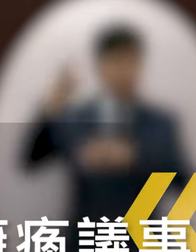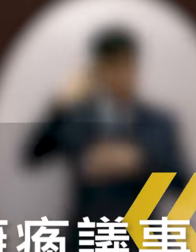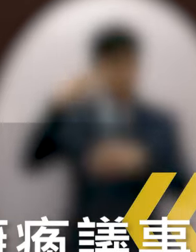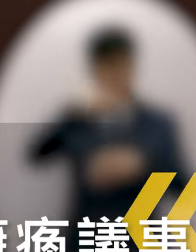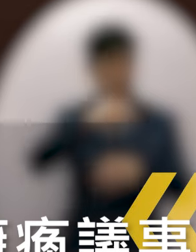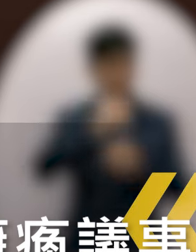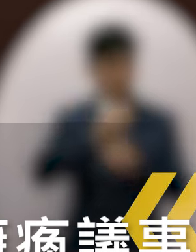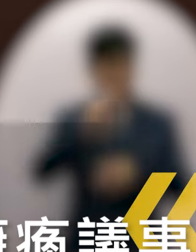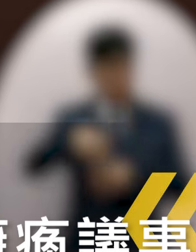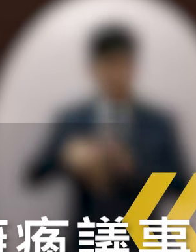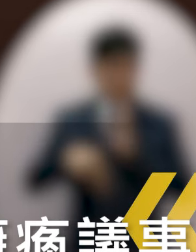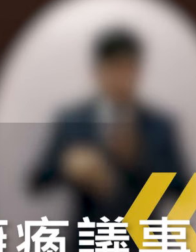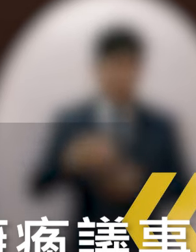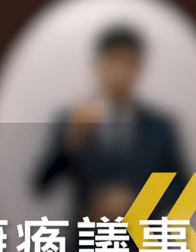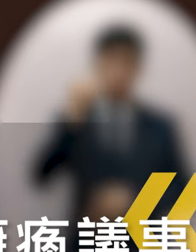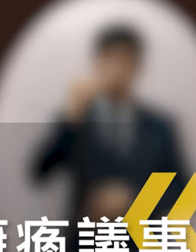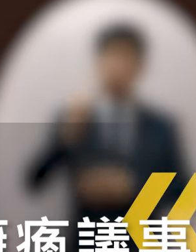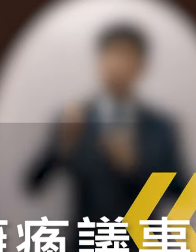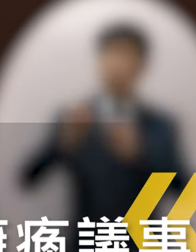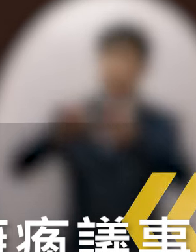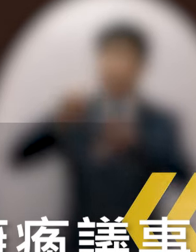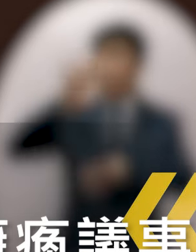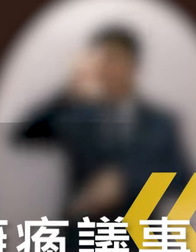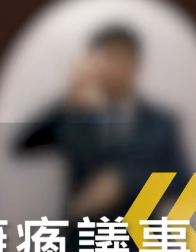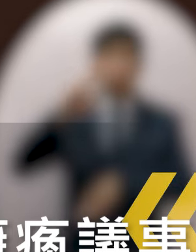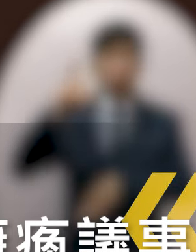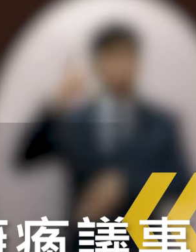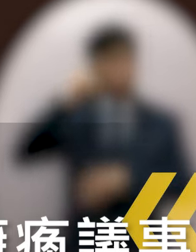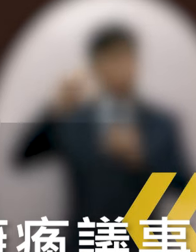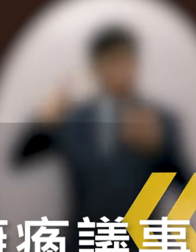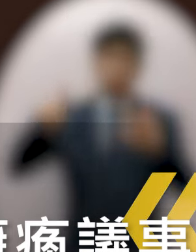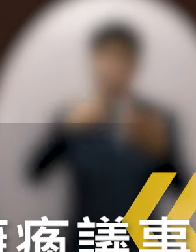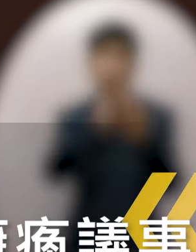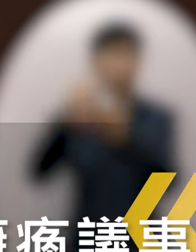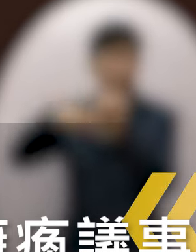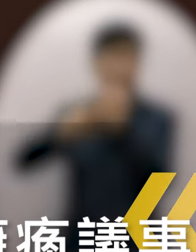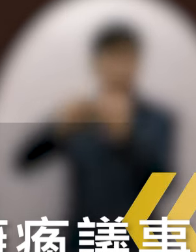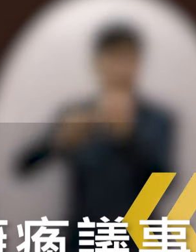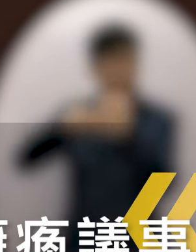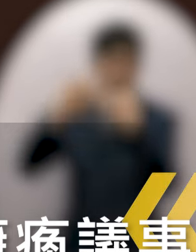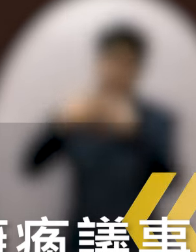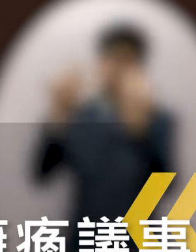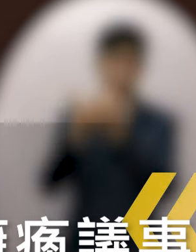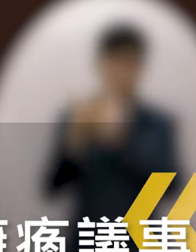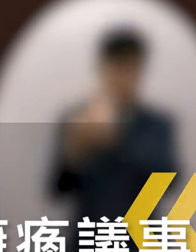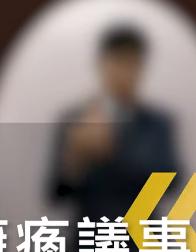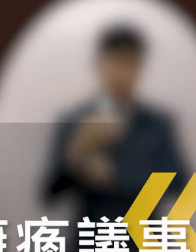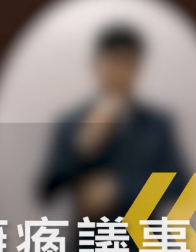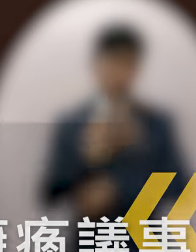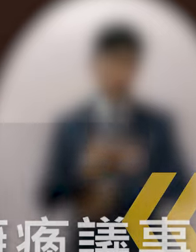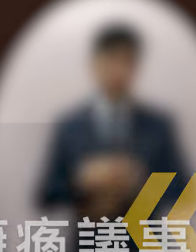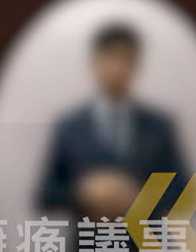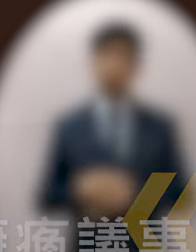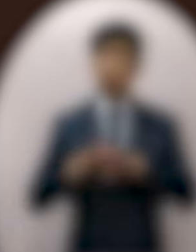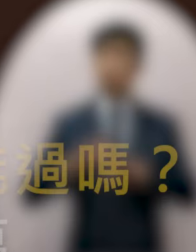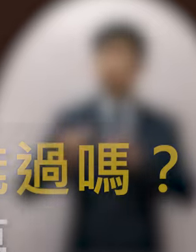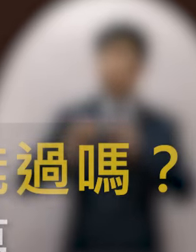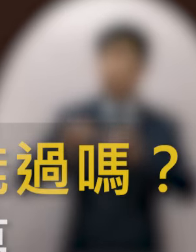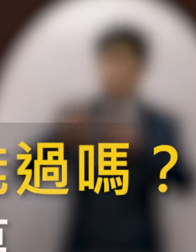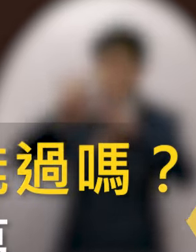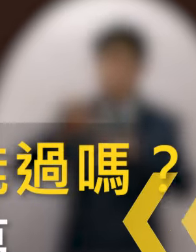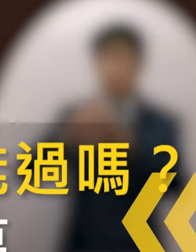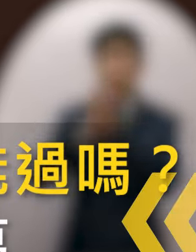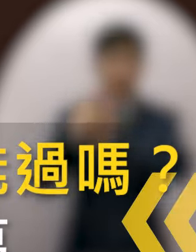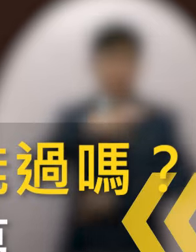只要民进党不同意，什么法案都不能过吗？什么法案都要挡吗？现在是民主独裁的时刻